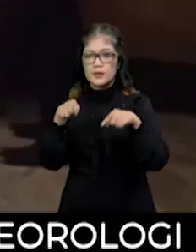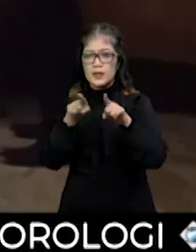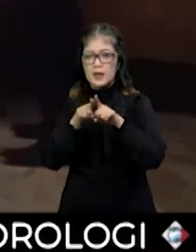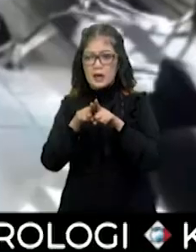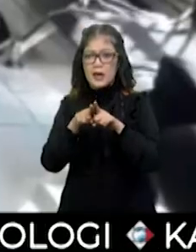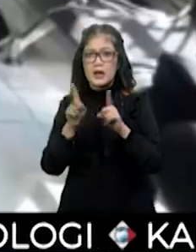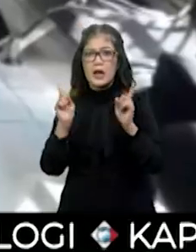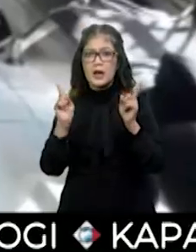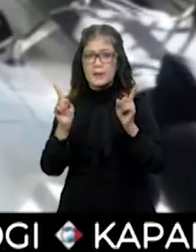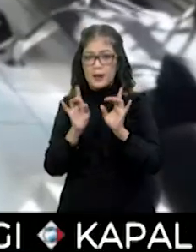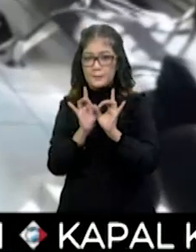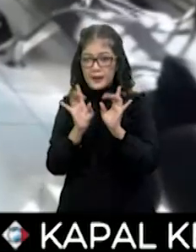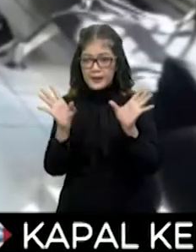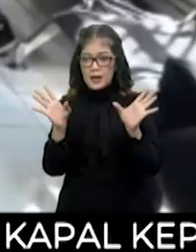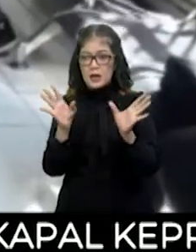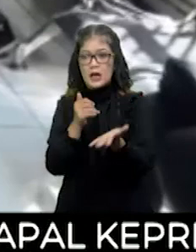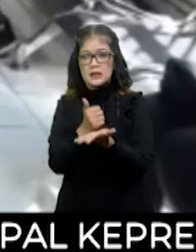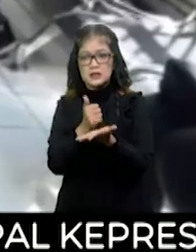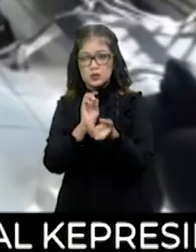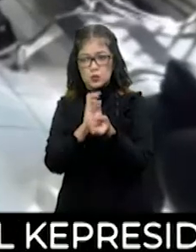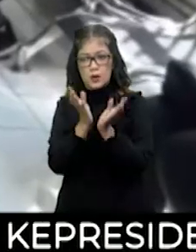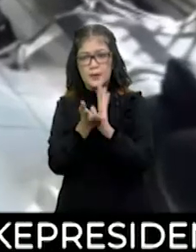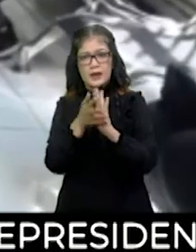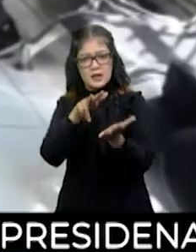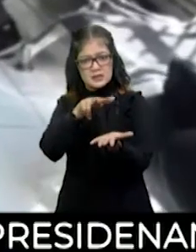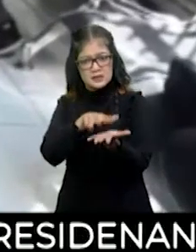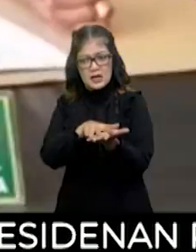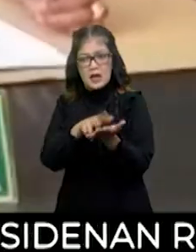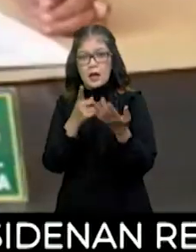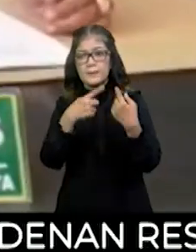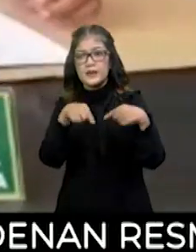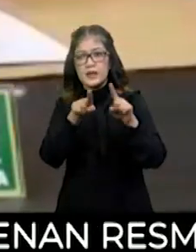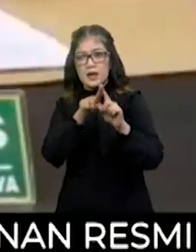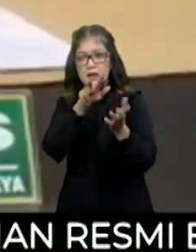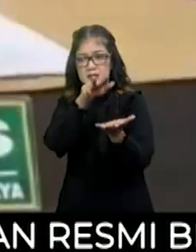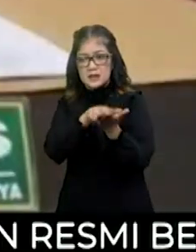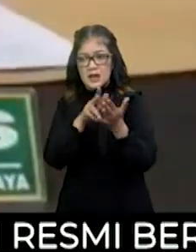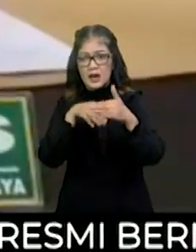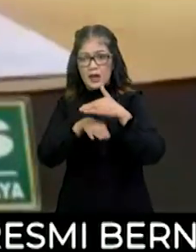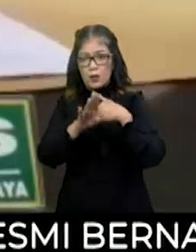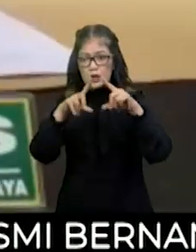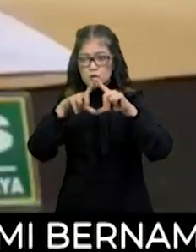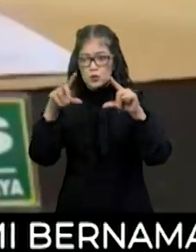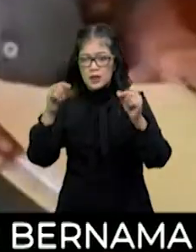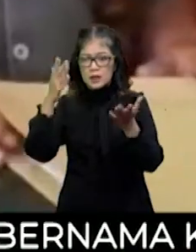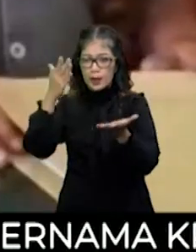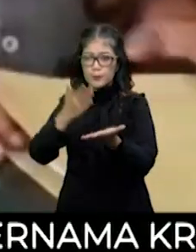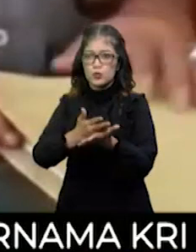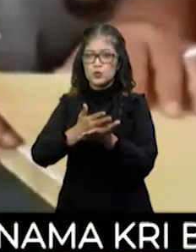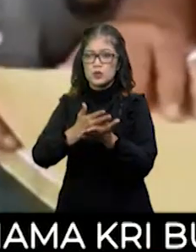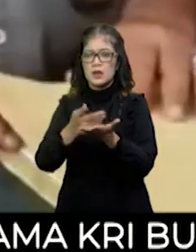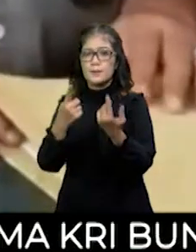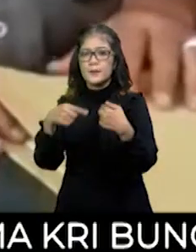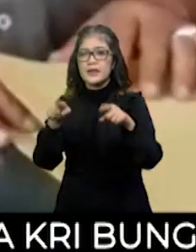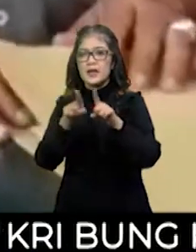asal Surabaya, Jawa Timur. Pengesahan perkawinan pasangan ini disahkan melalui surat keputusan penetapan pernikahan beda agama.